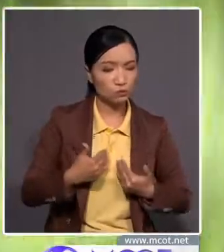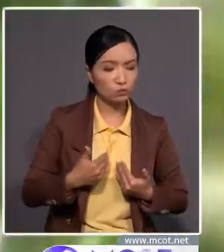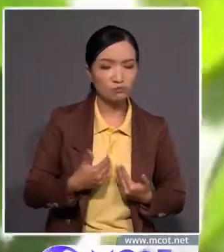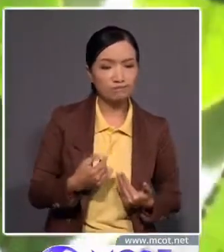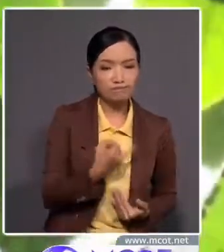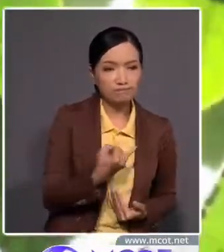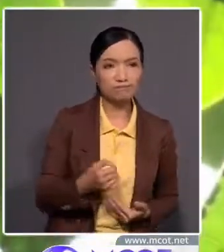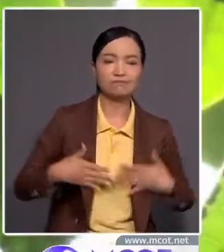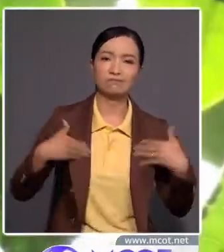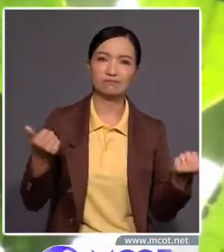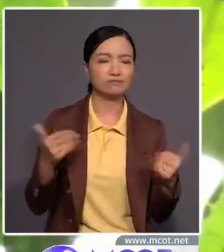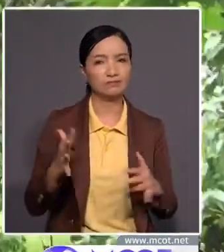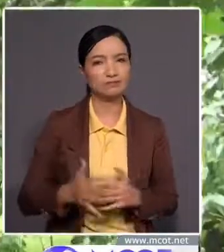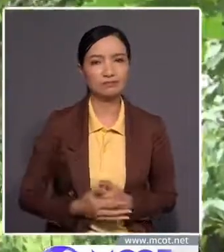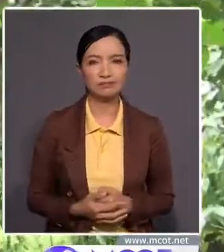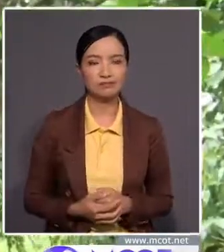ความสุข